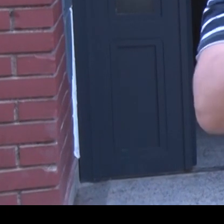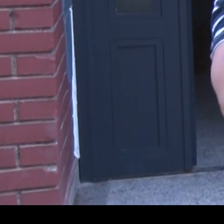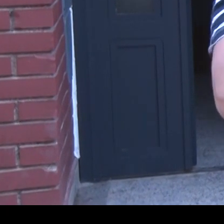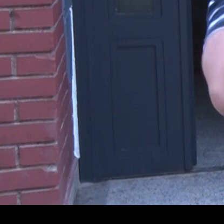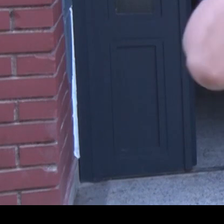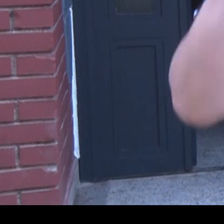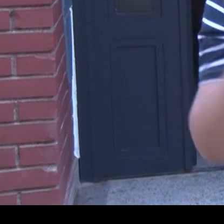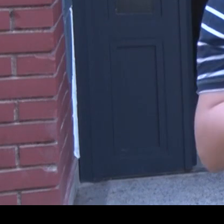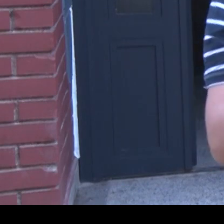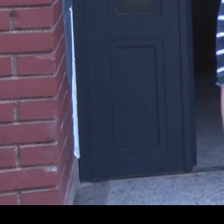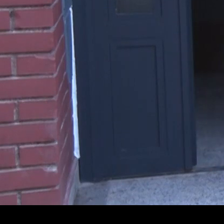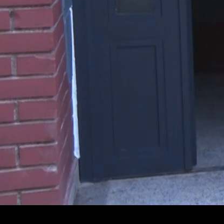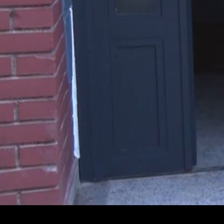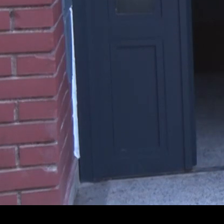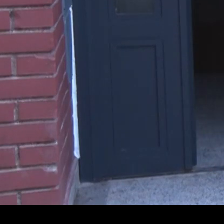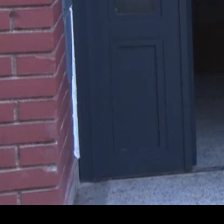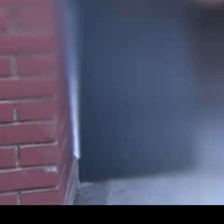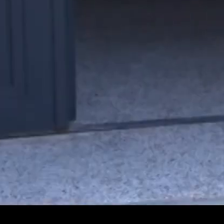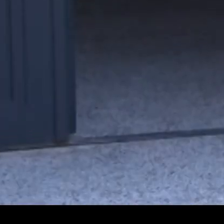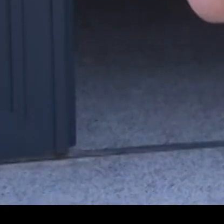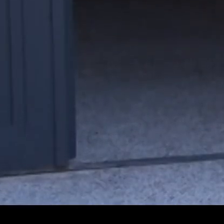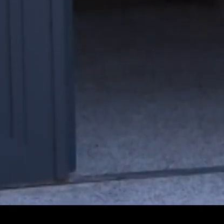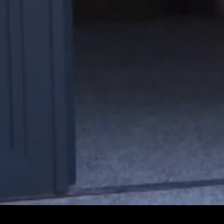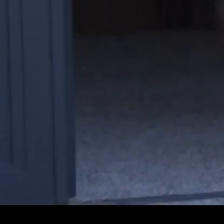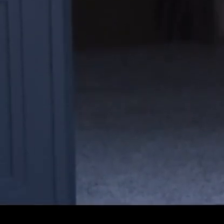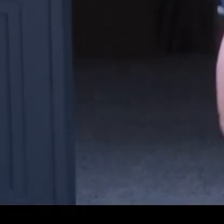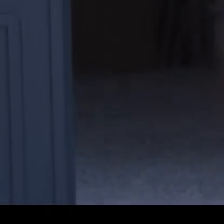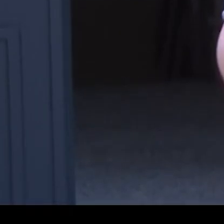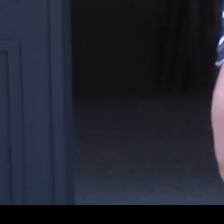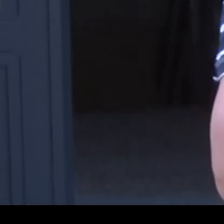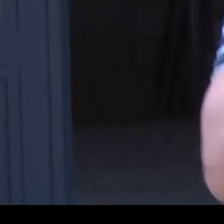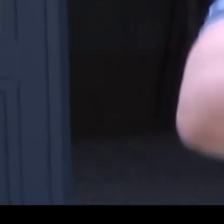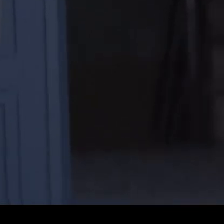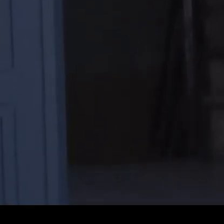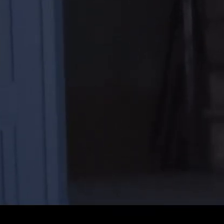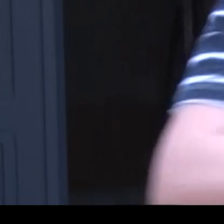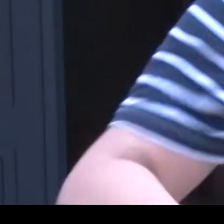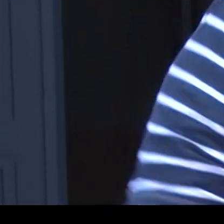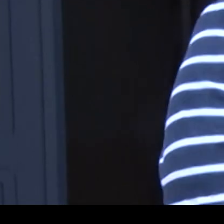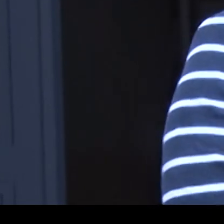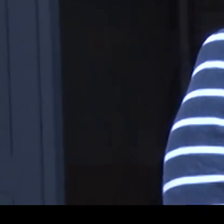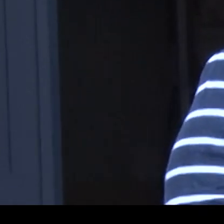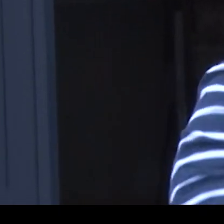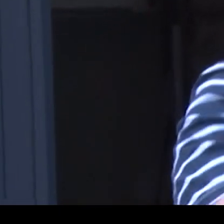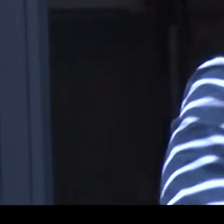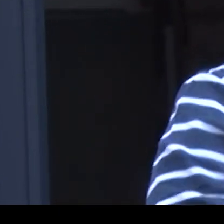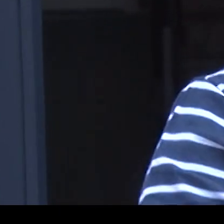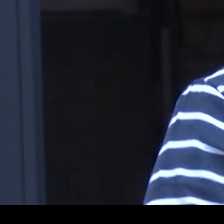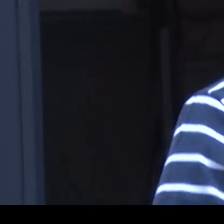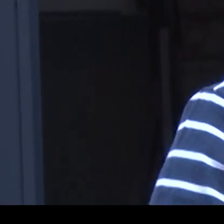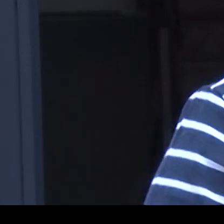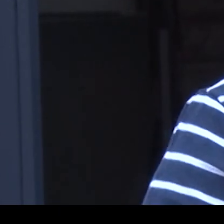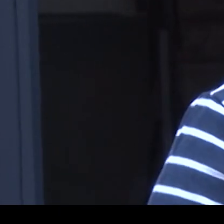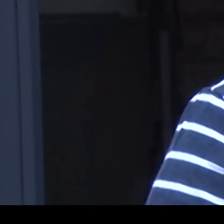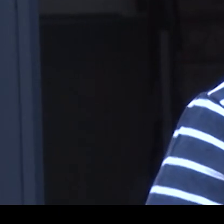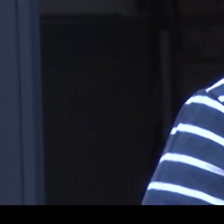kur nuk muj me komuniku me tjetër kanë. Edukimi është shumë i rëndësishëm që të jemi njerës të panvarëm, mos